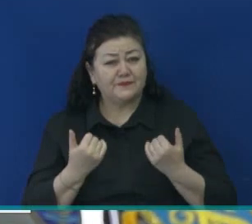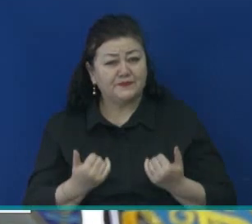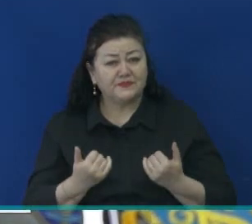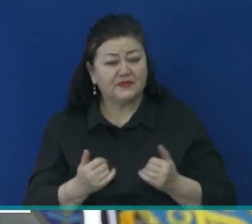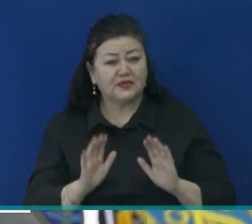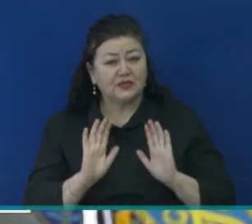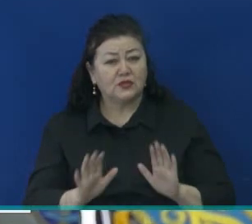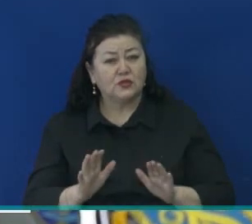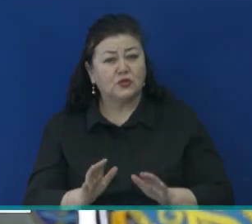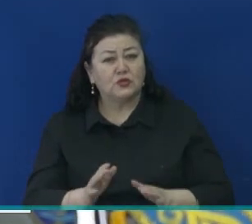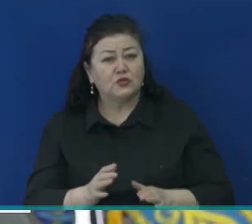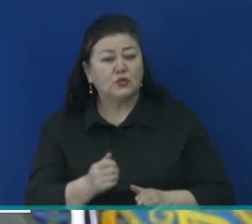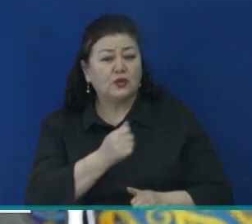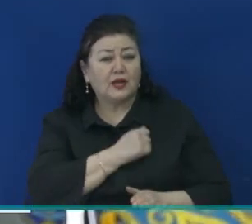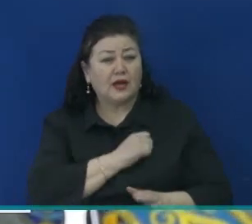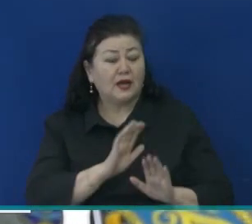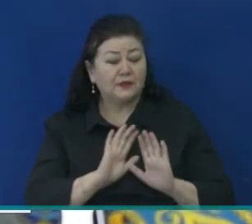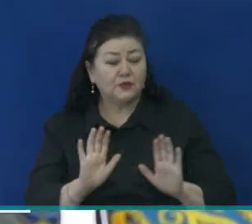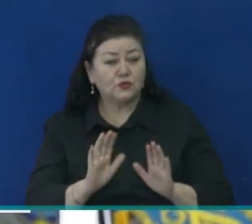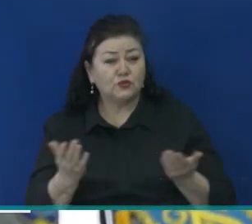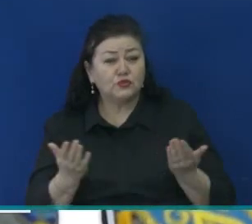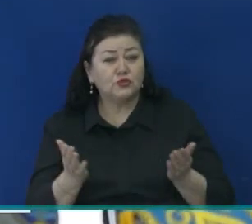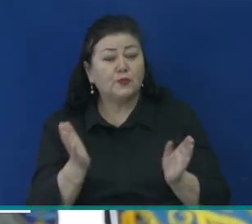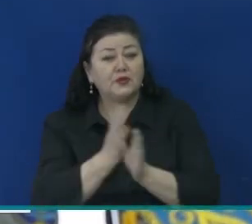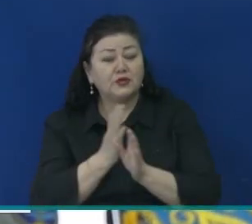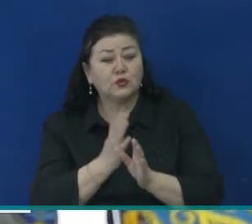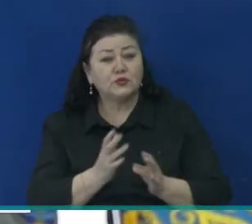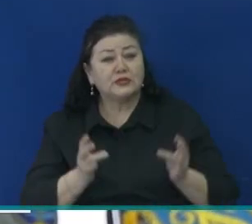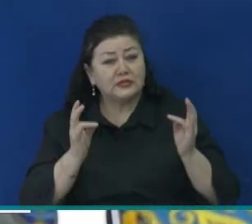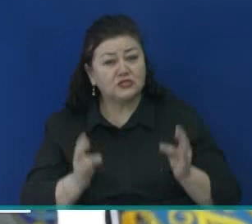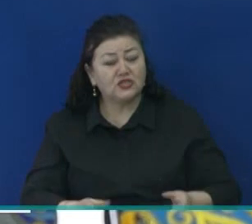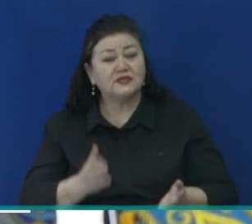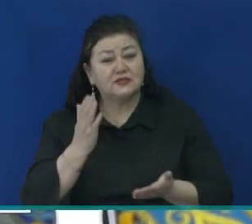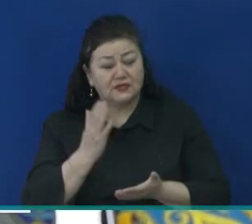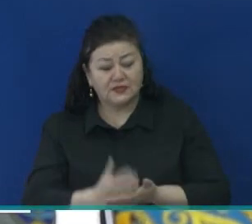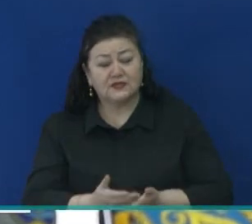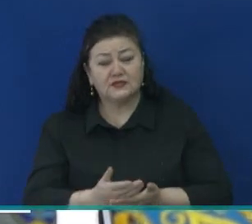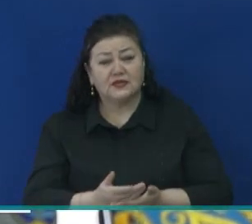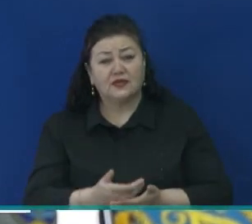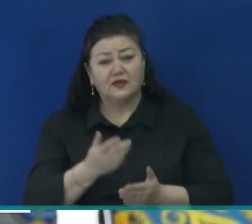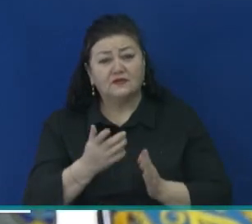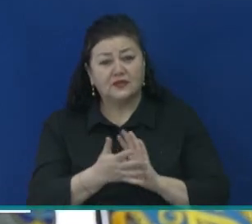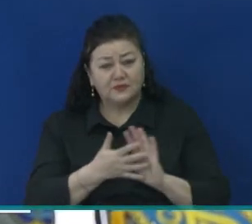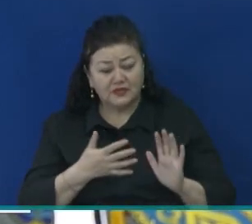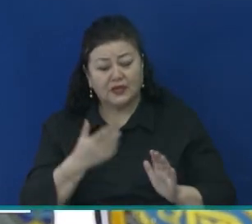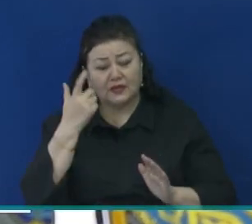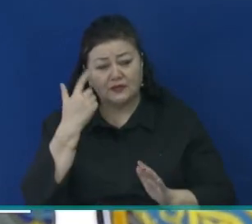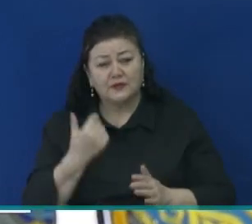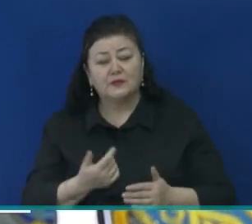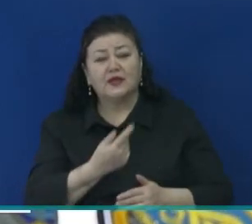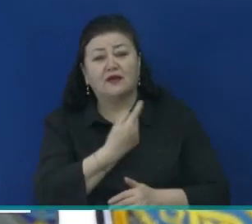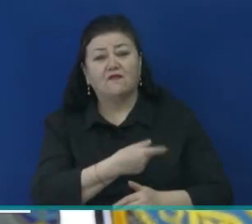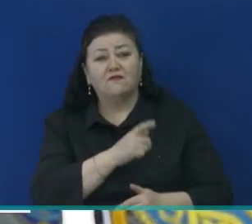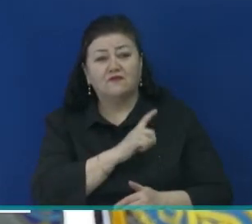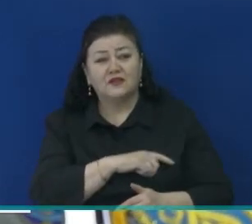Қазір тек әскери катаклизмдер ғана емес, сонымен қатар әртүрлі табиғи апаттар да болып жатқаны бәрімізге мәлім. Сондықтан біздің әскери